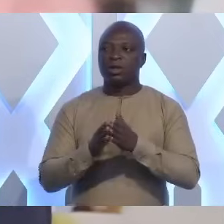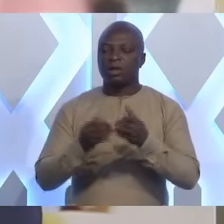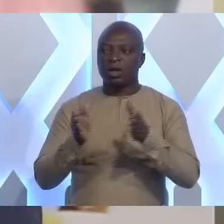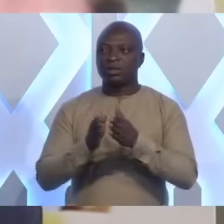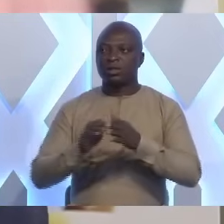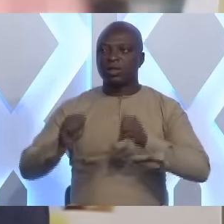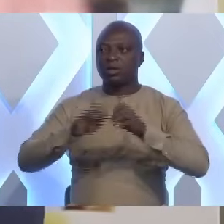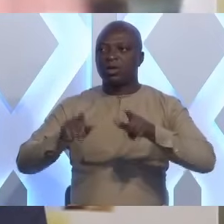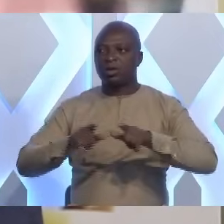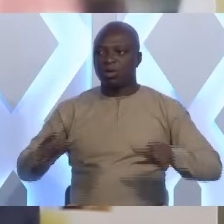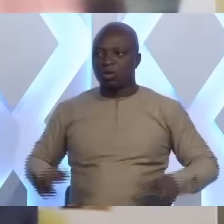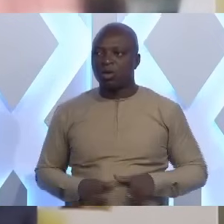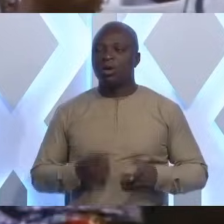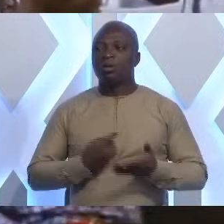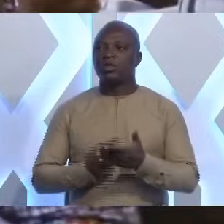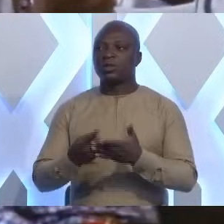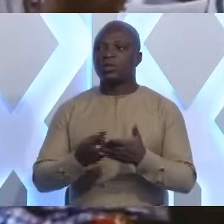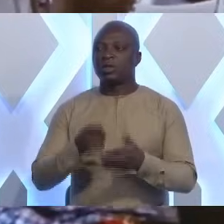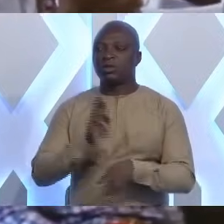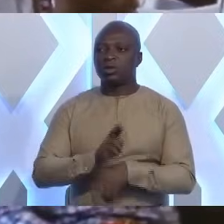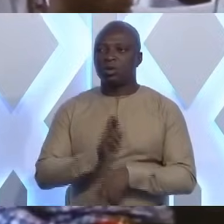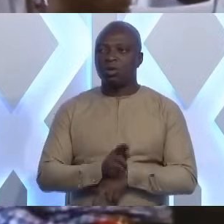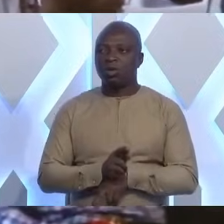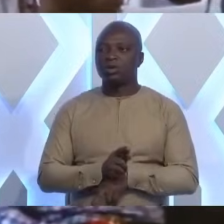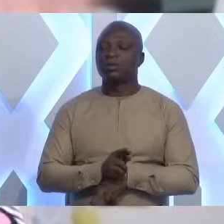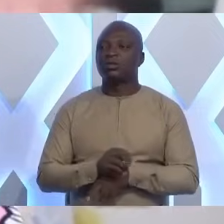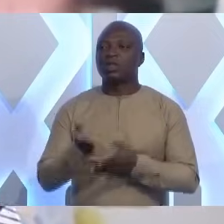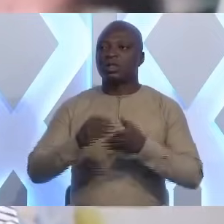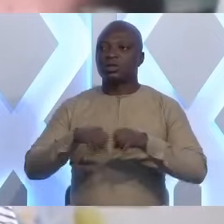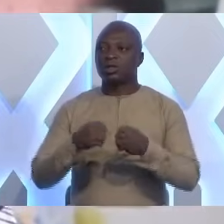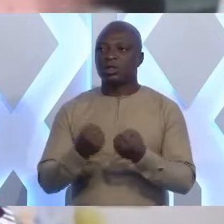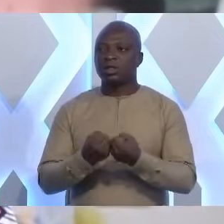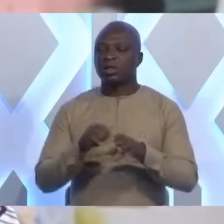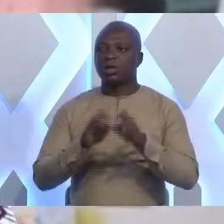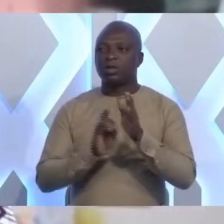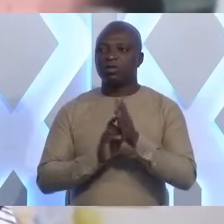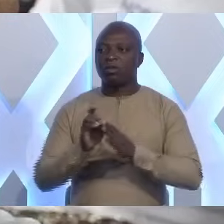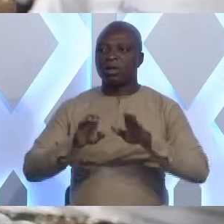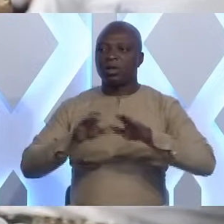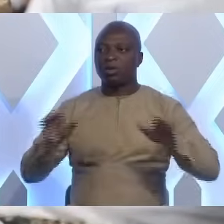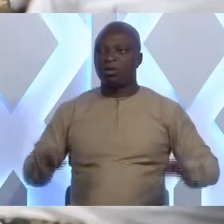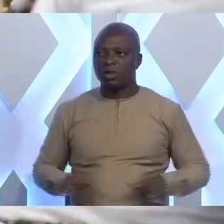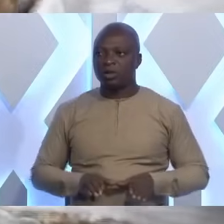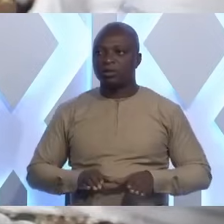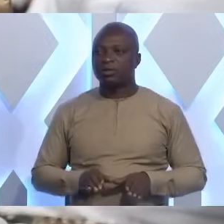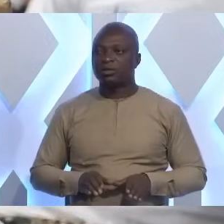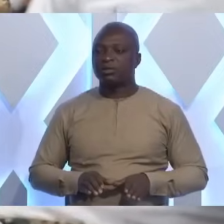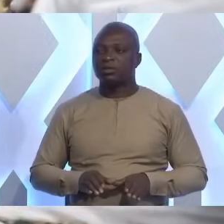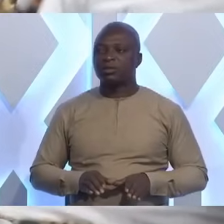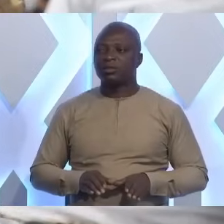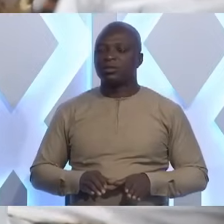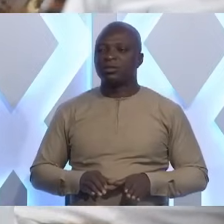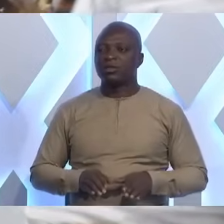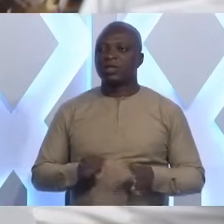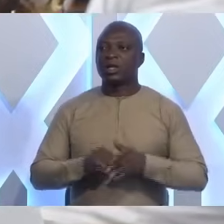acteurs locaux pour discuter du rôle essentiel des petites entreprises dans le développement des communautés. Carrefour Jeunes est un